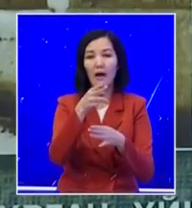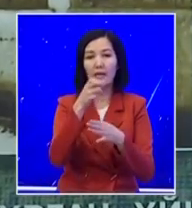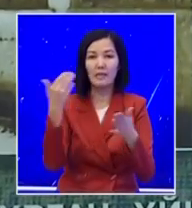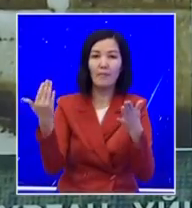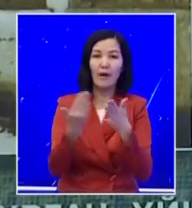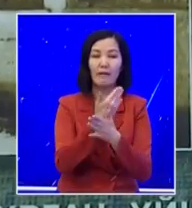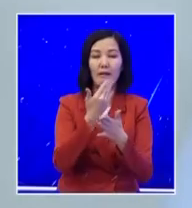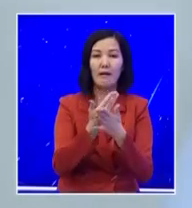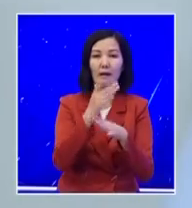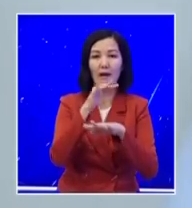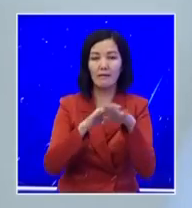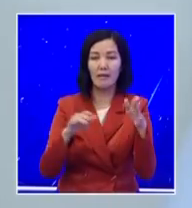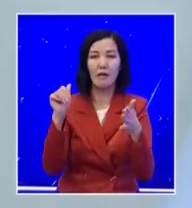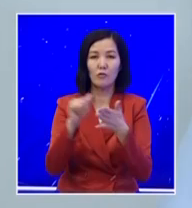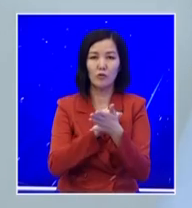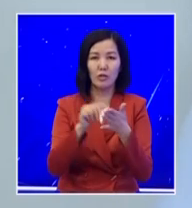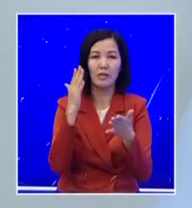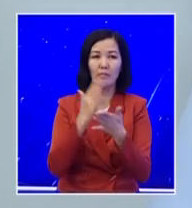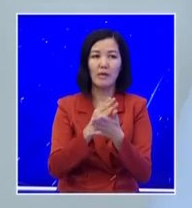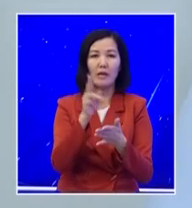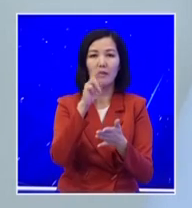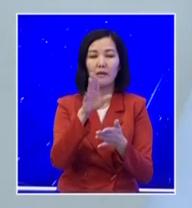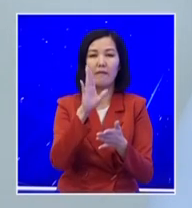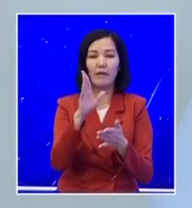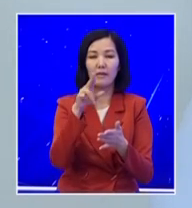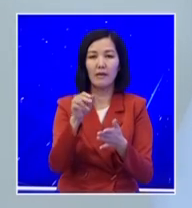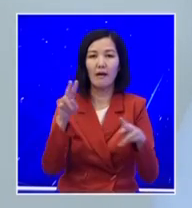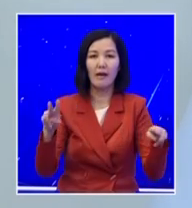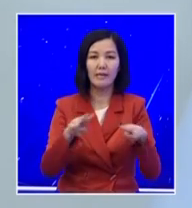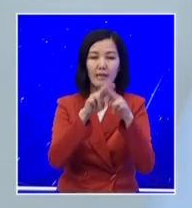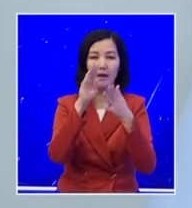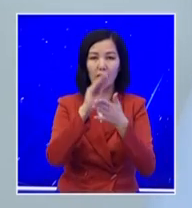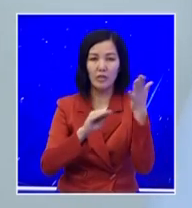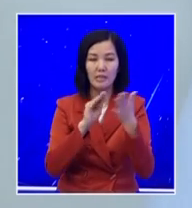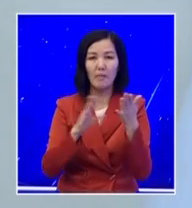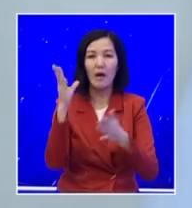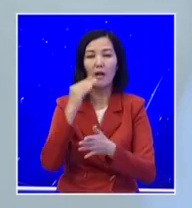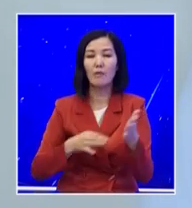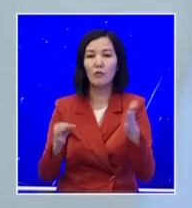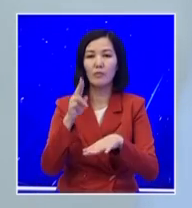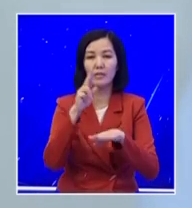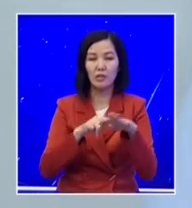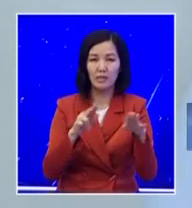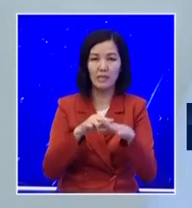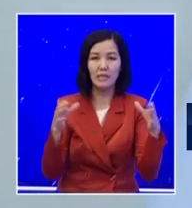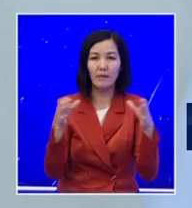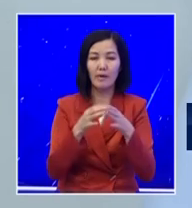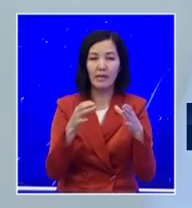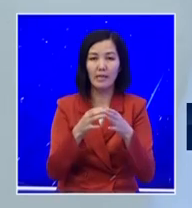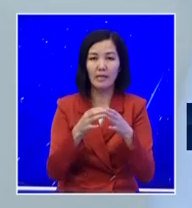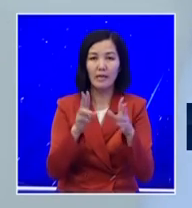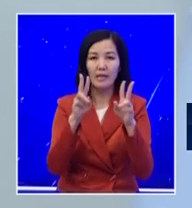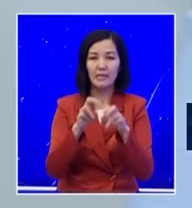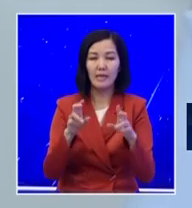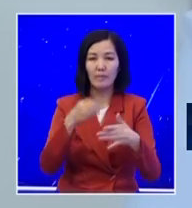ақталған құжаттары. ДВД-ға, Астанаға біз жазып, осы Алматы облыстық ішкі істер департаментінің аналитикалық